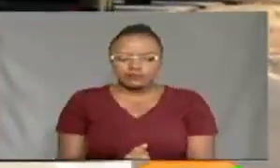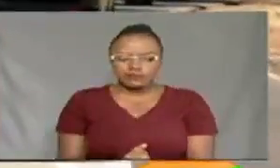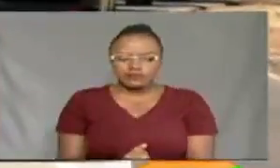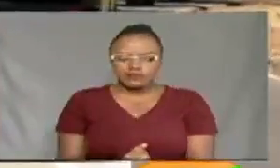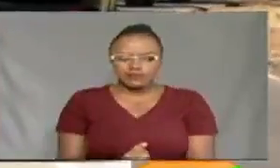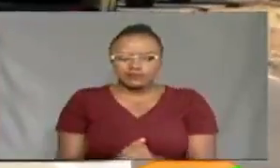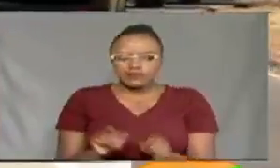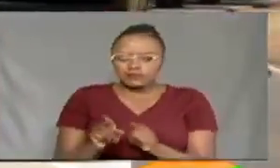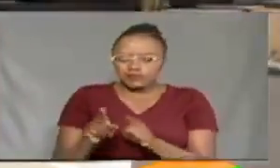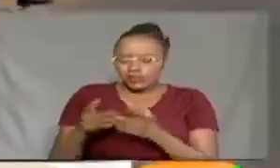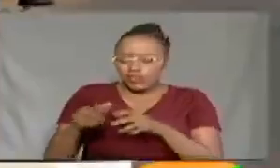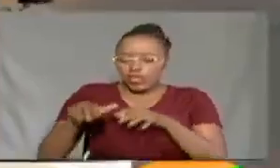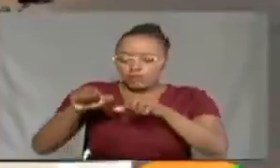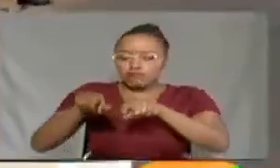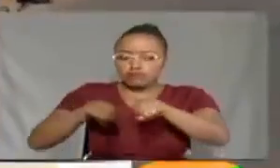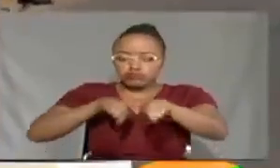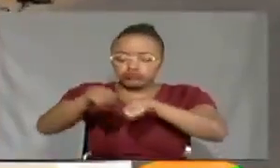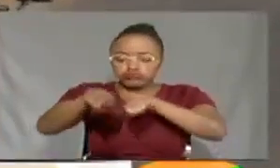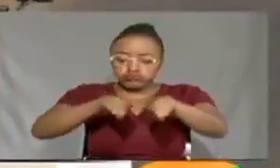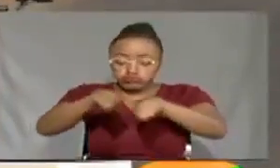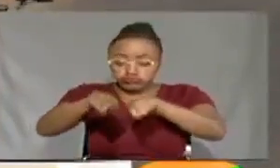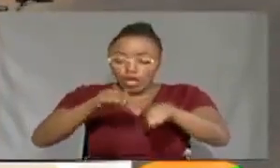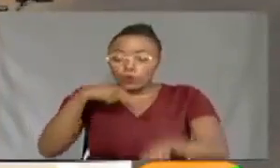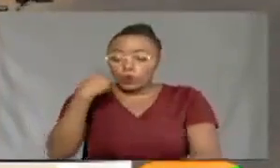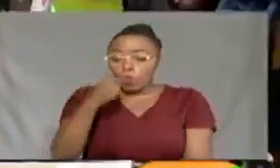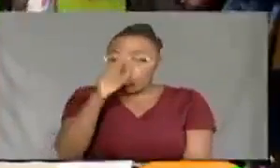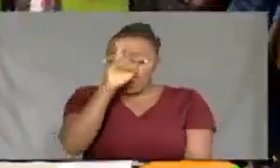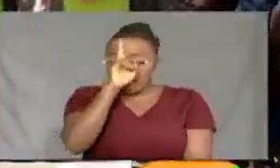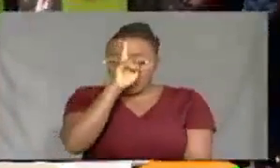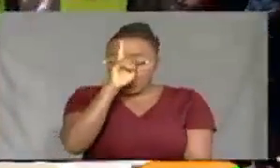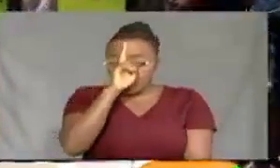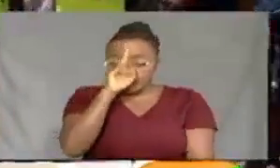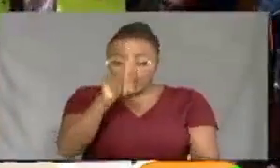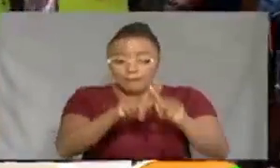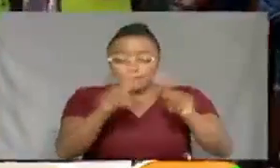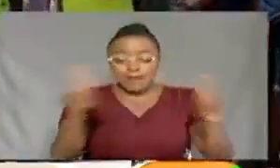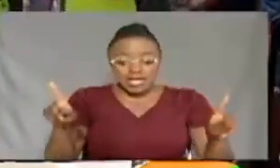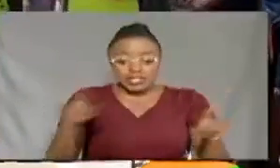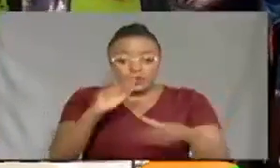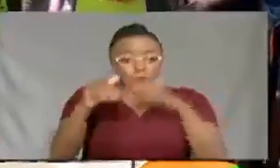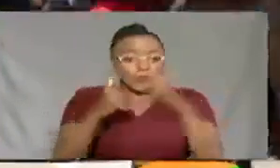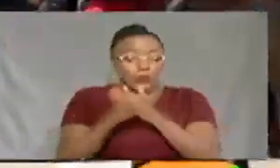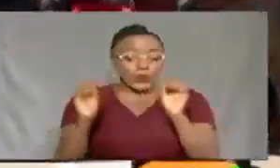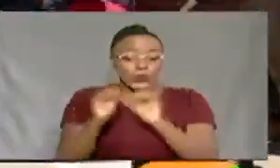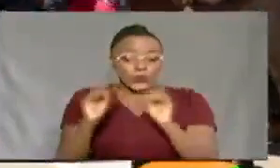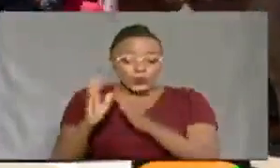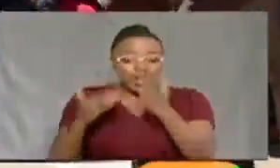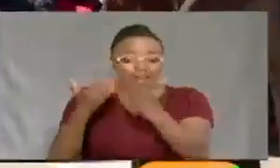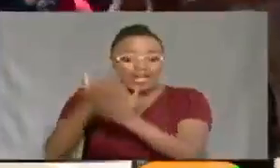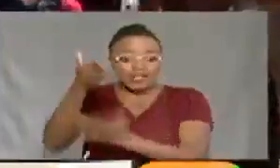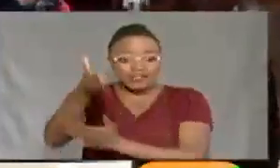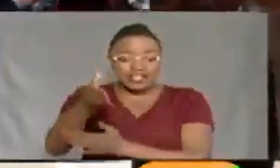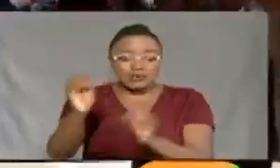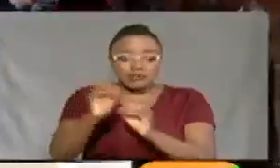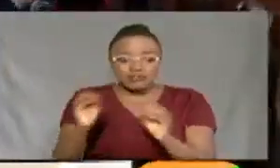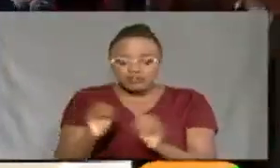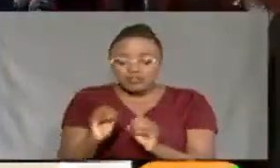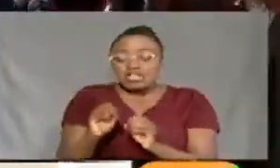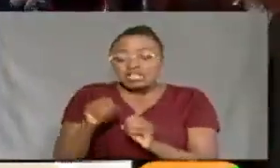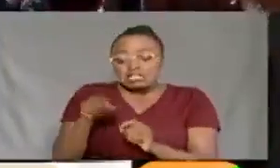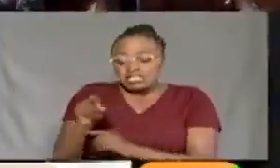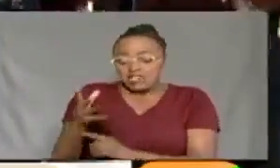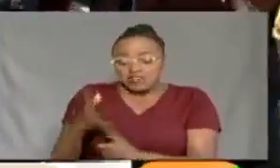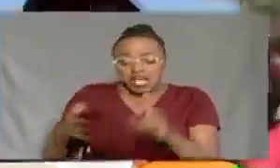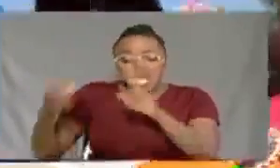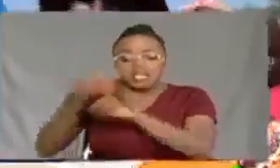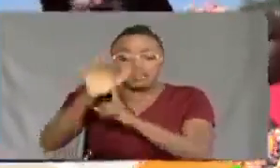Doria ikiwa imeshikwa na maafisa wa polisi. Ila sio wote waliofika hapa walitimiza